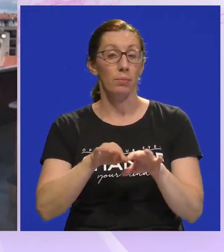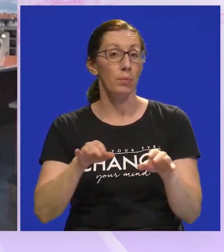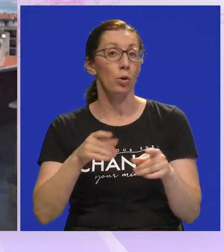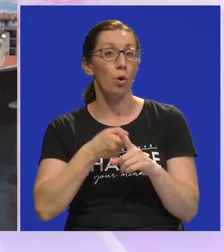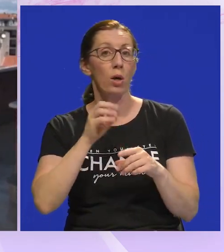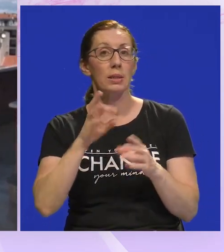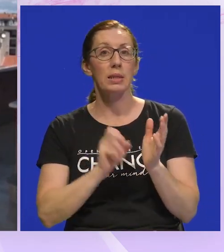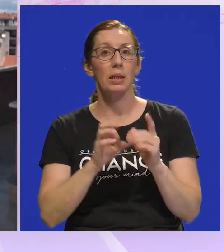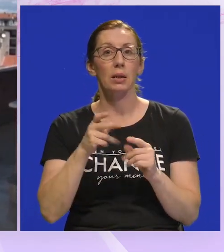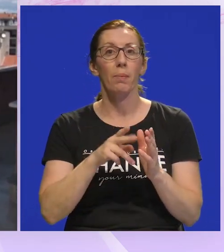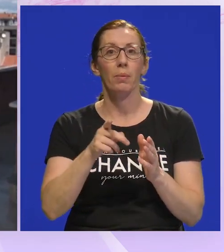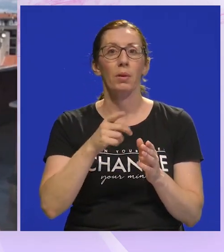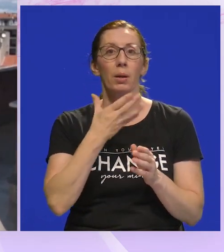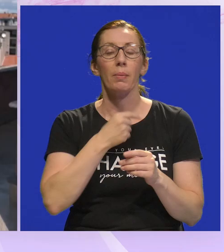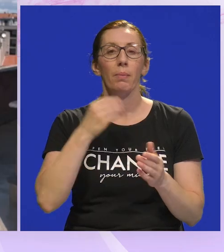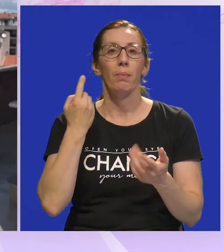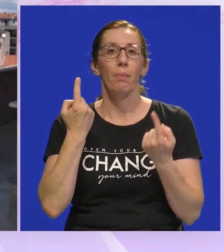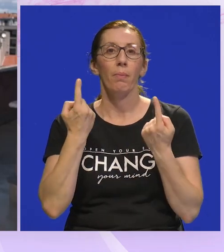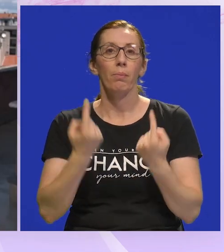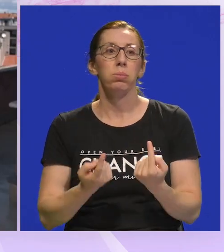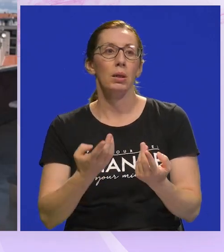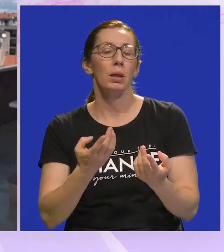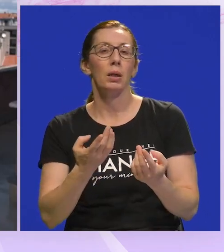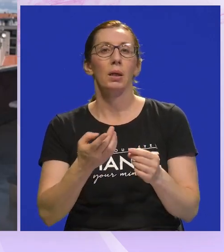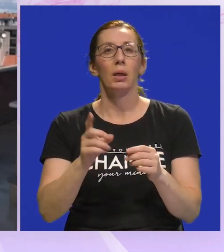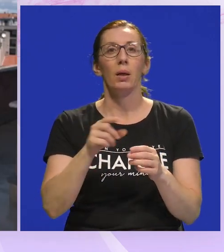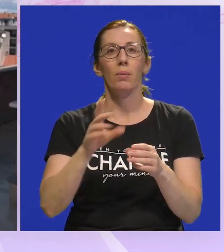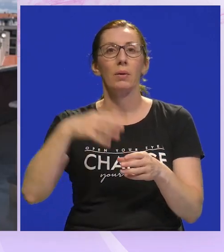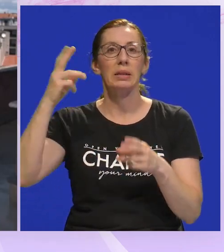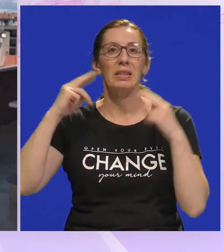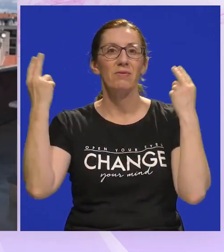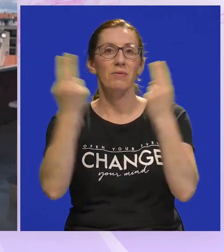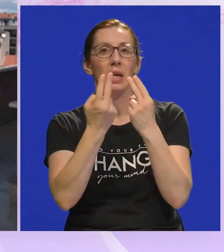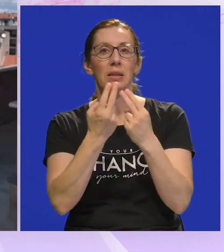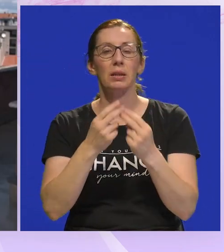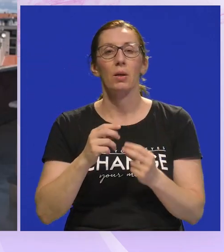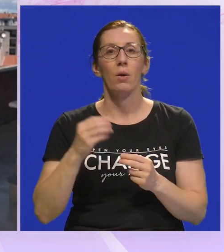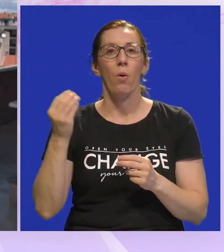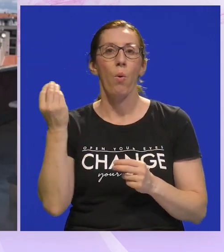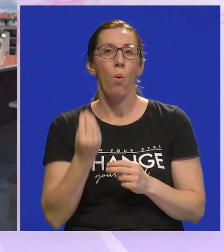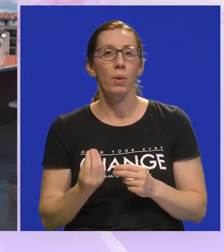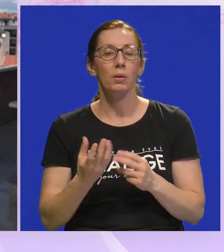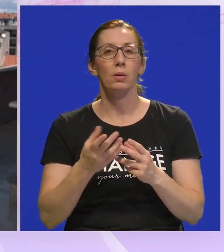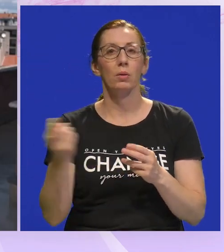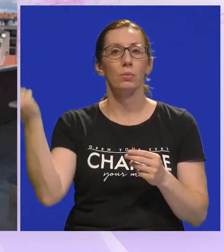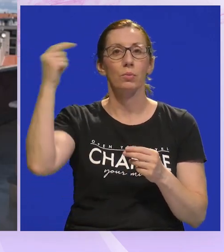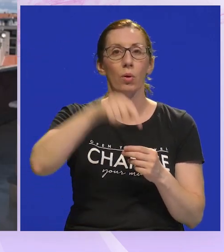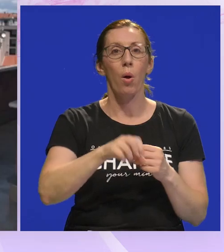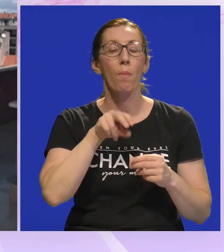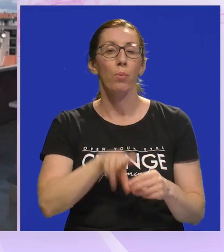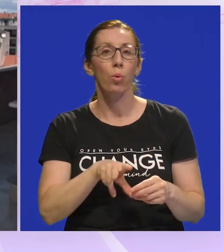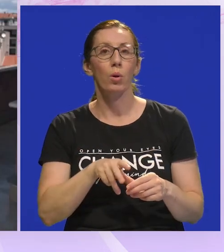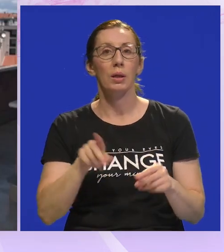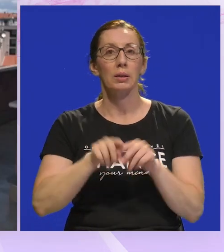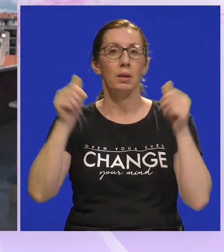tri koncerta do sada, bili doista istaknuti evropski i svjetski umjetnici koji su